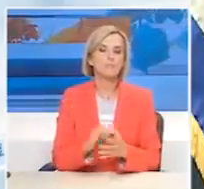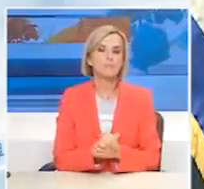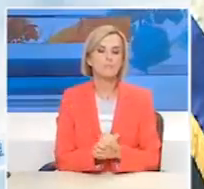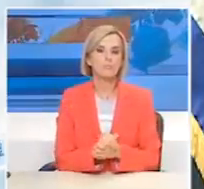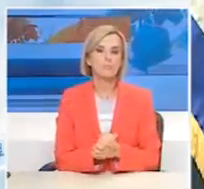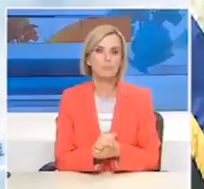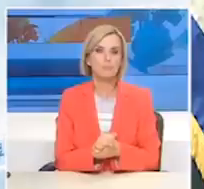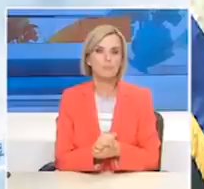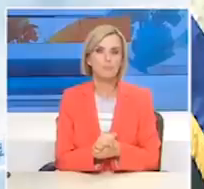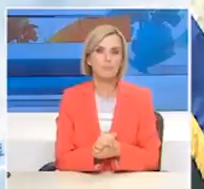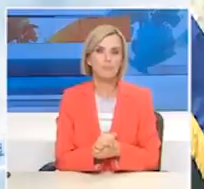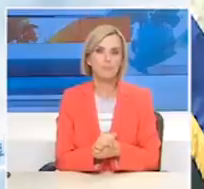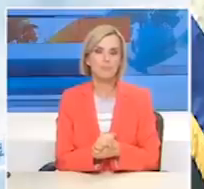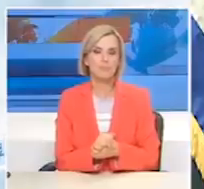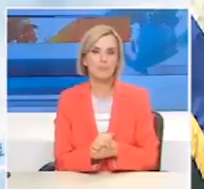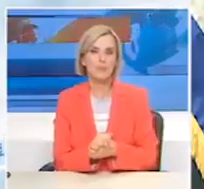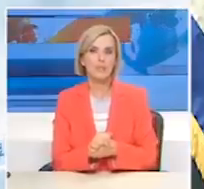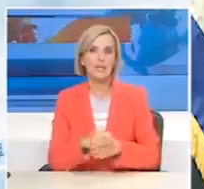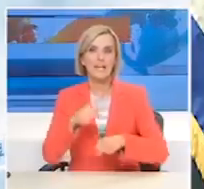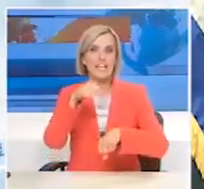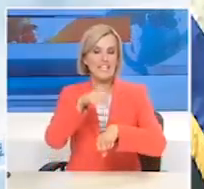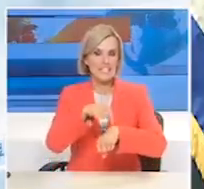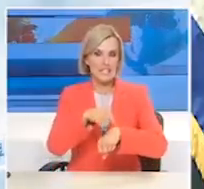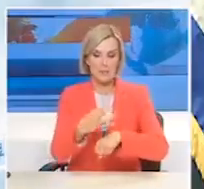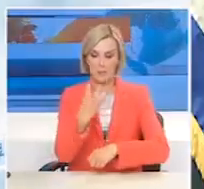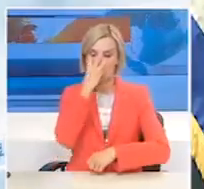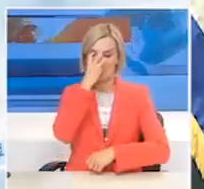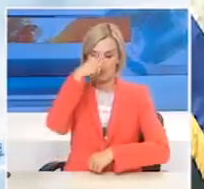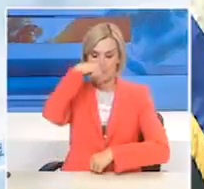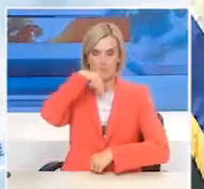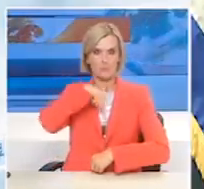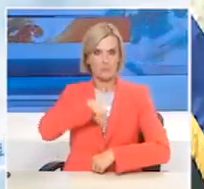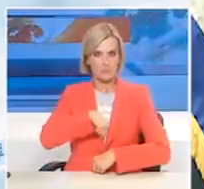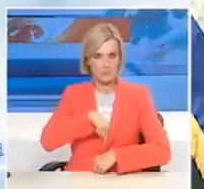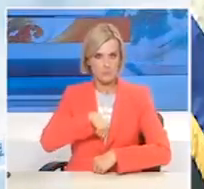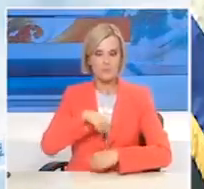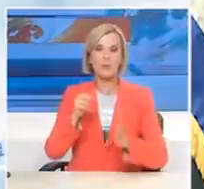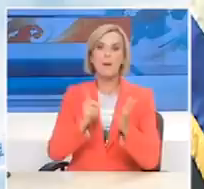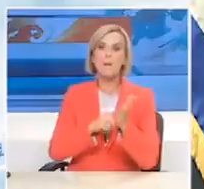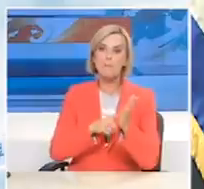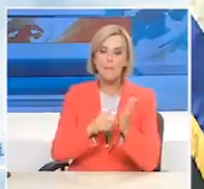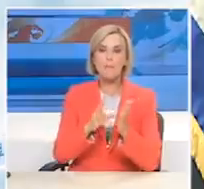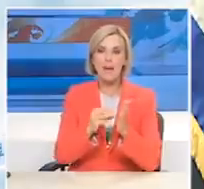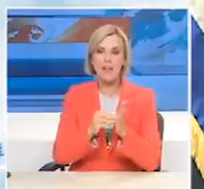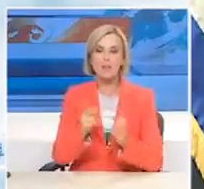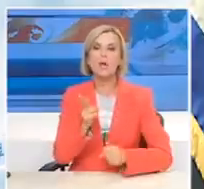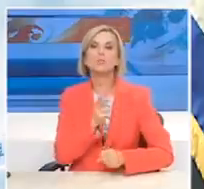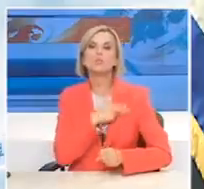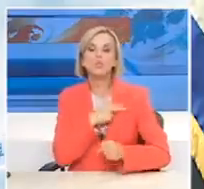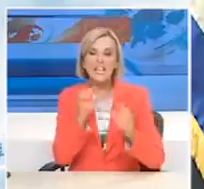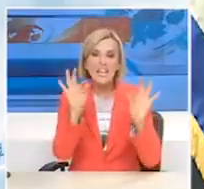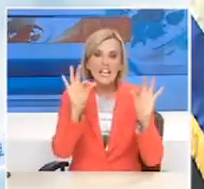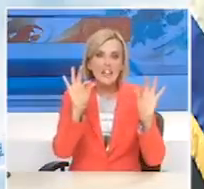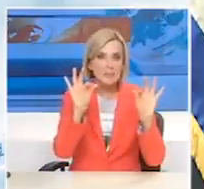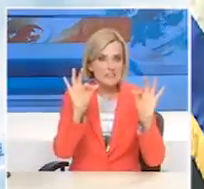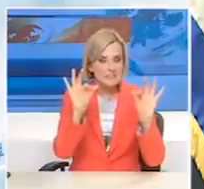θέση με την οποία αερίζονται οι ασθενείς, οι οποίοι διασωληνώνται στις μονάδες, έχει υποτεθεί ότι μπορεί να επηρεάσει την οπτική τους οξύτητα. Θεωρώ ότι